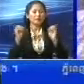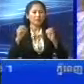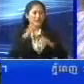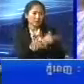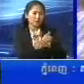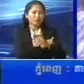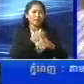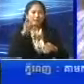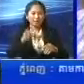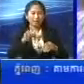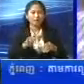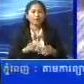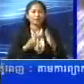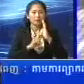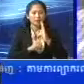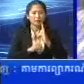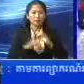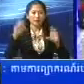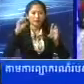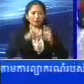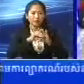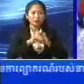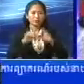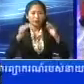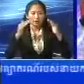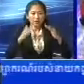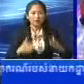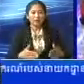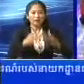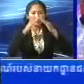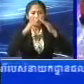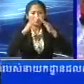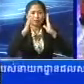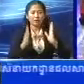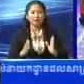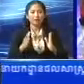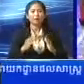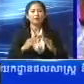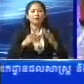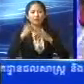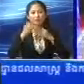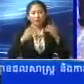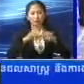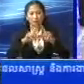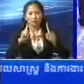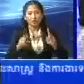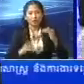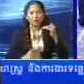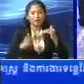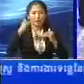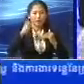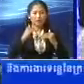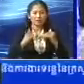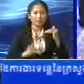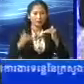នើបនេះនៅឡើយគូបញ្ជាក់ថាការវិនិយោគលើការសាងសង់អគារអផាតមែនខុនដូនិងសំណង់ផ្សេងៗទៀតមានការកើនឡើងគួរឲ្យកត់ស